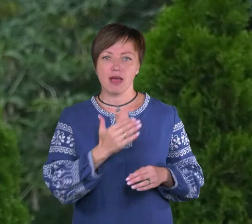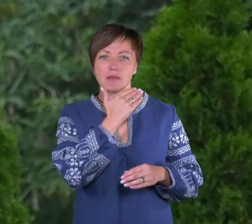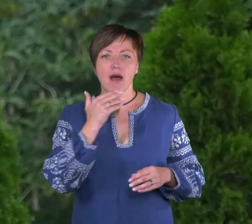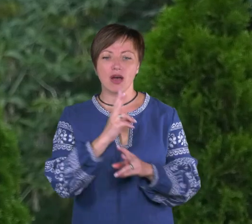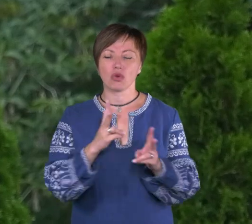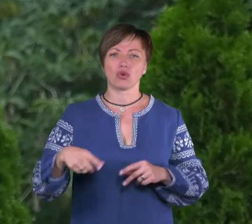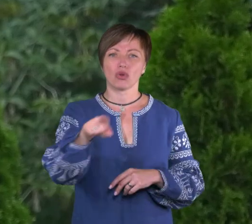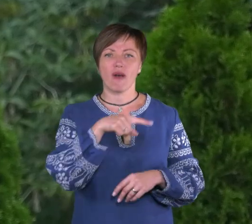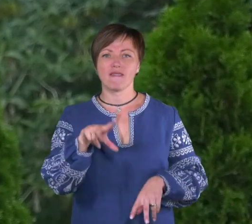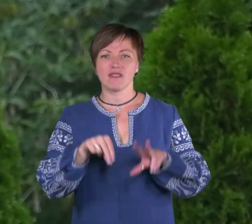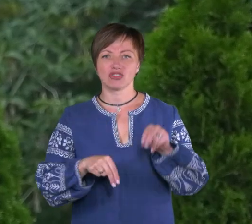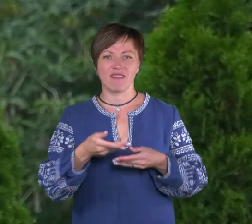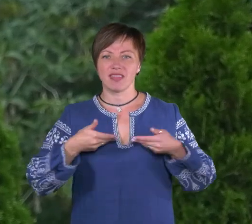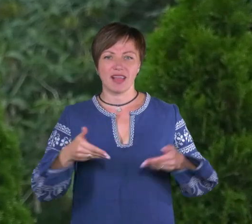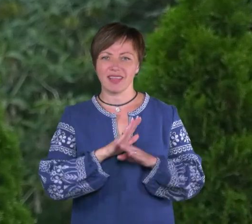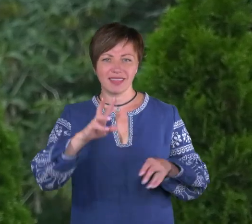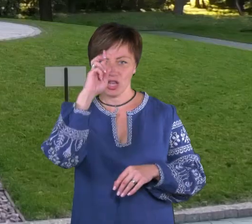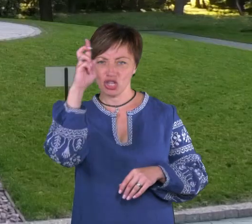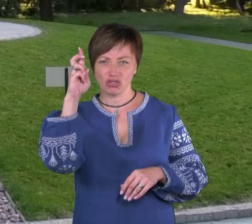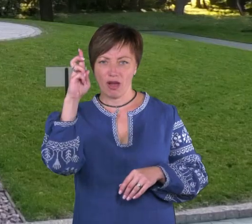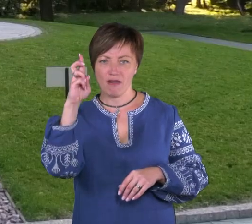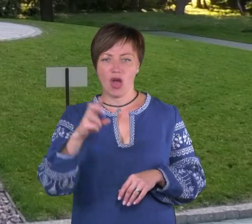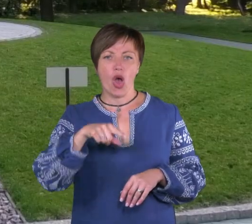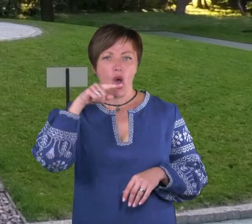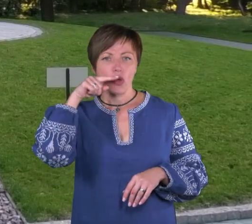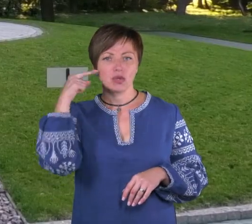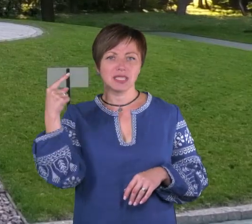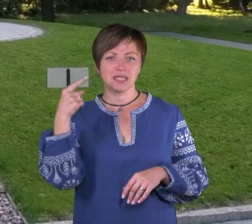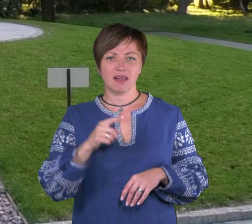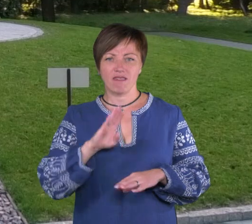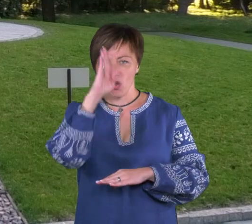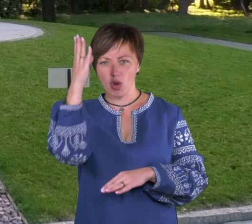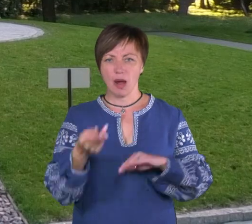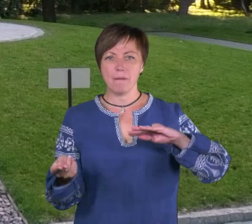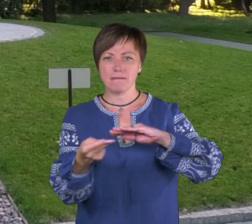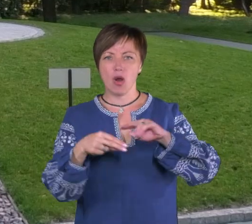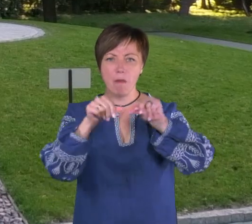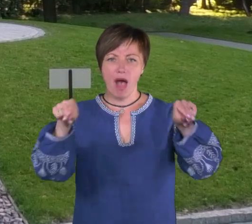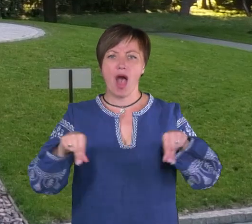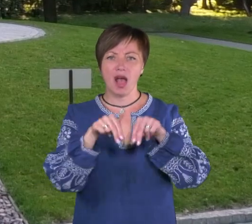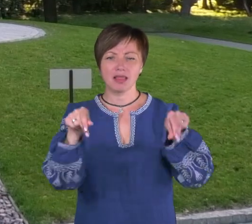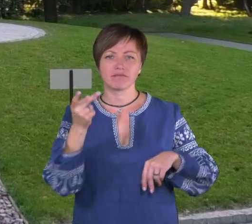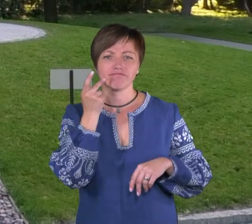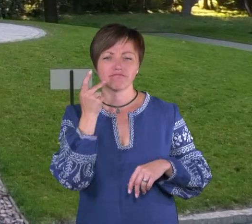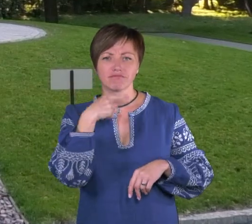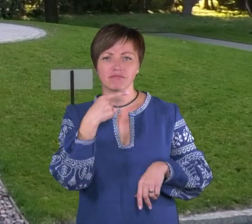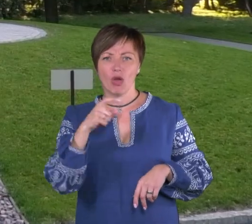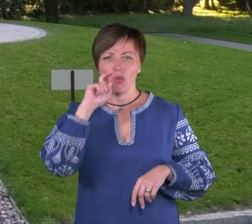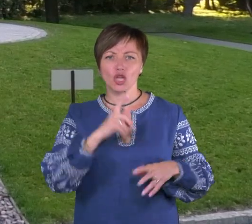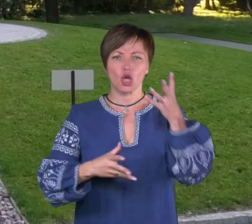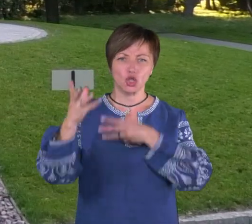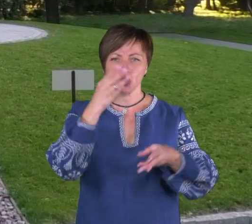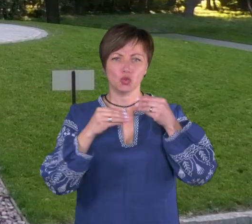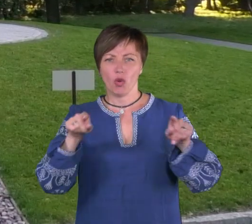хто вважав нас не державою. Російська ворожа пропаганда постійно говорила про те, що Україна